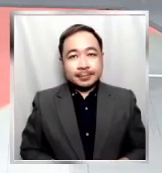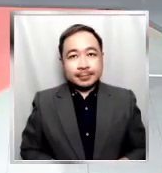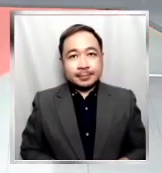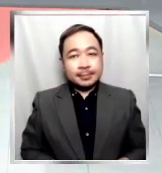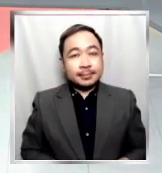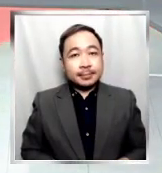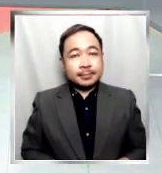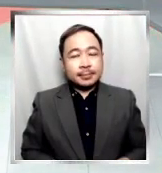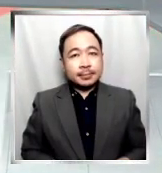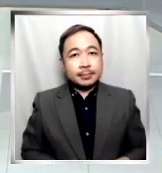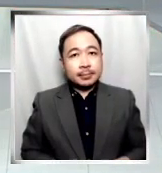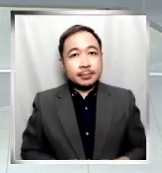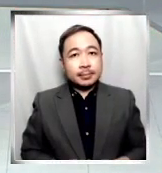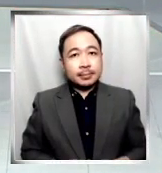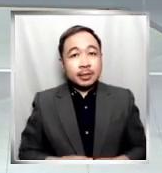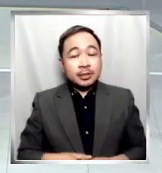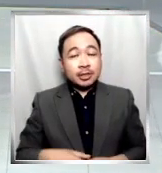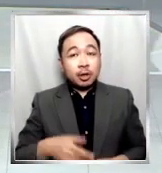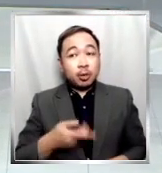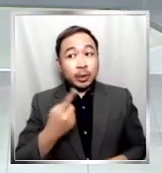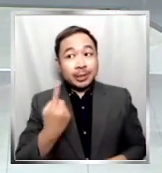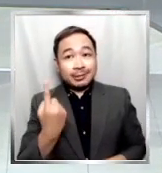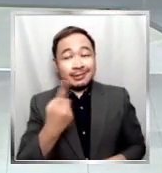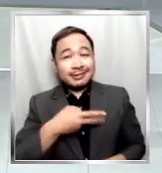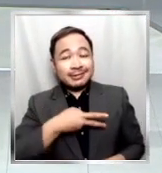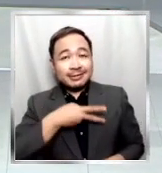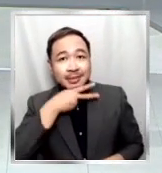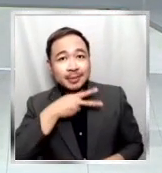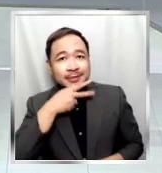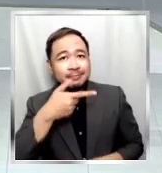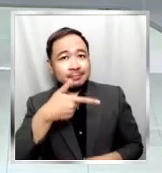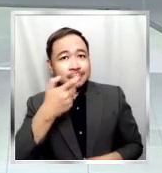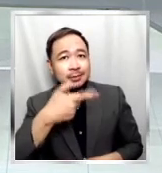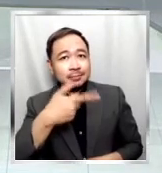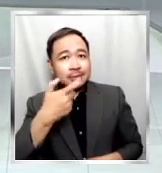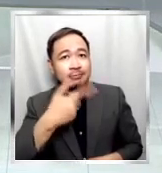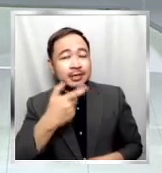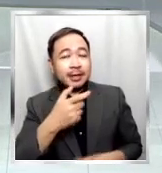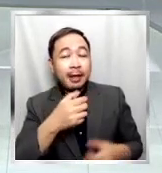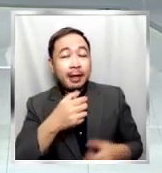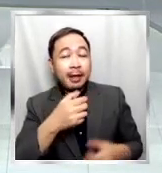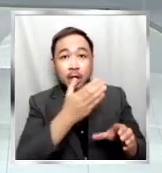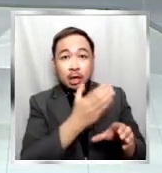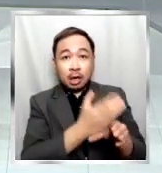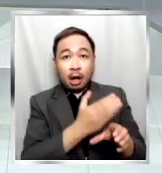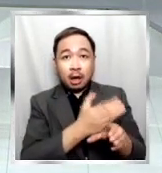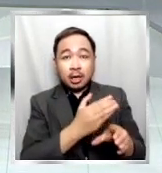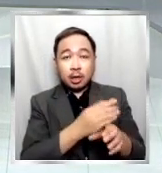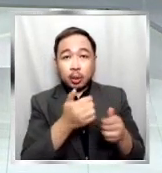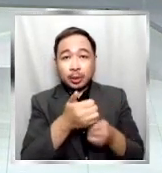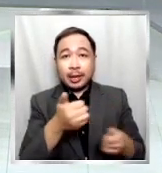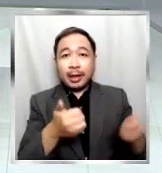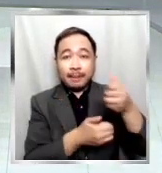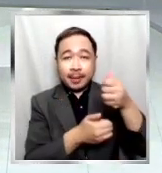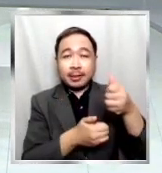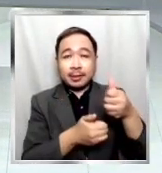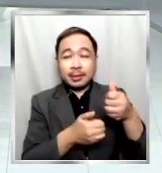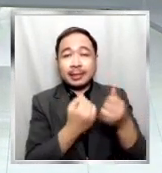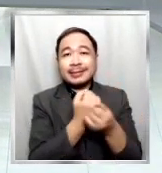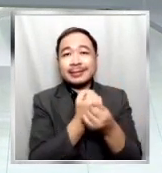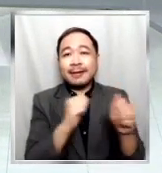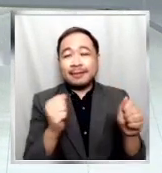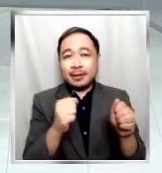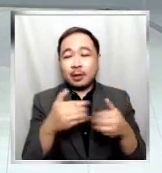Pinagbabaril ng hindi pa nakikilalang suspect ang sasakyan ng hepe ng Calamba Public Order and Safety Office. Natamaan ang kanyang driver